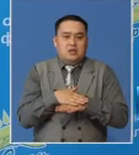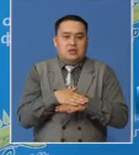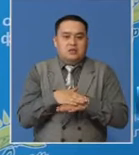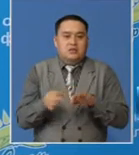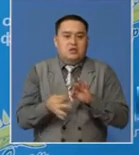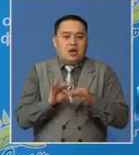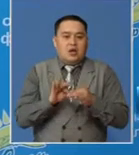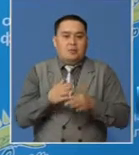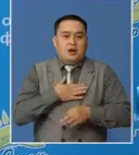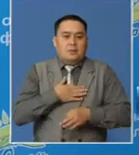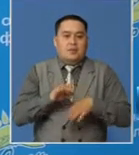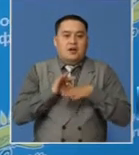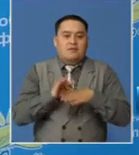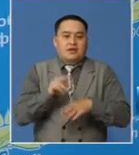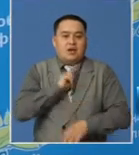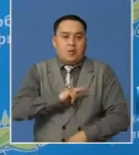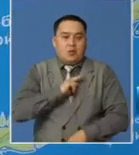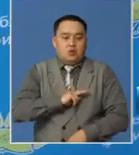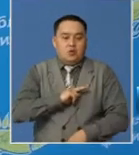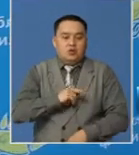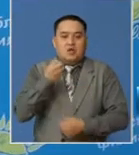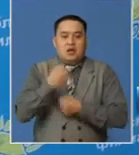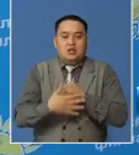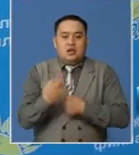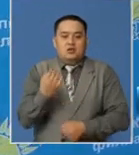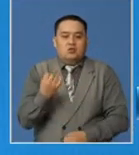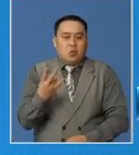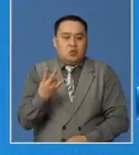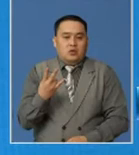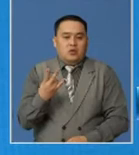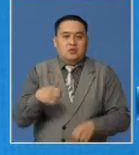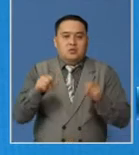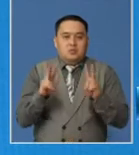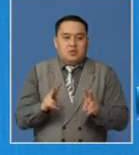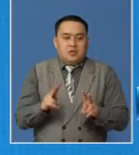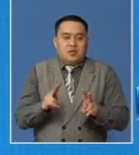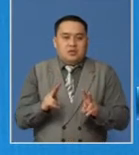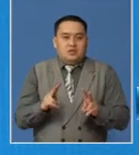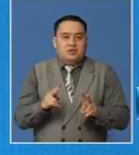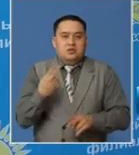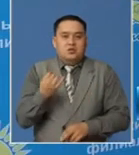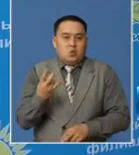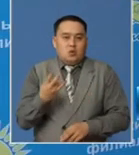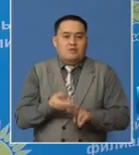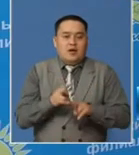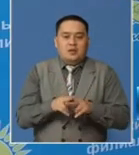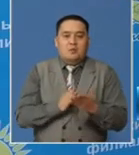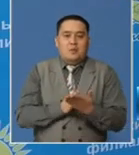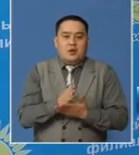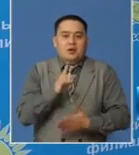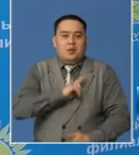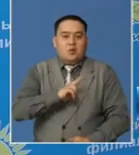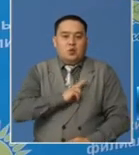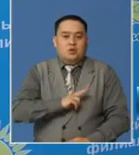подробнее мы проверили работу центрального ЦОНа и спеццонок. В этом направлении